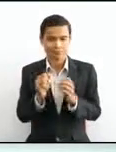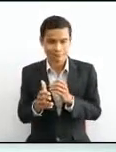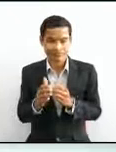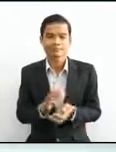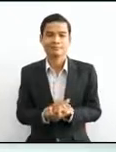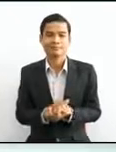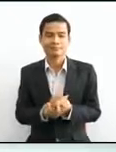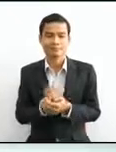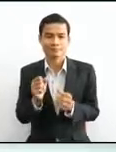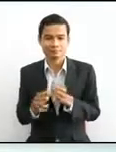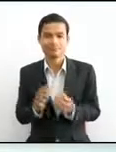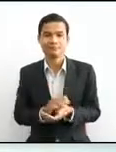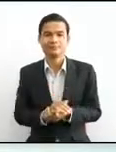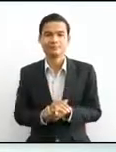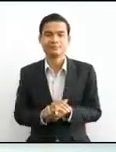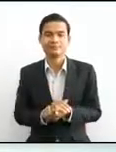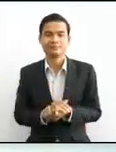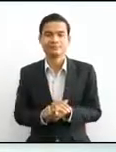ác nía chập đạp